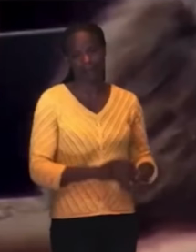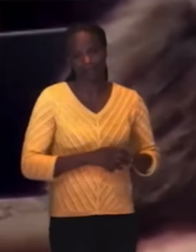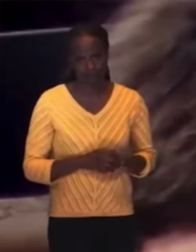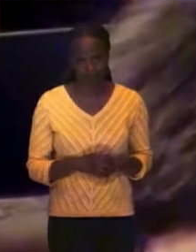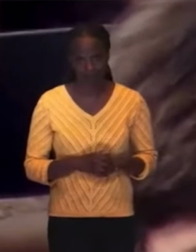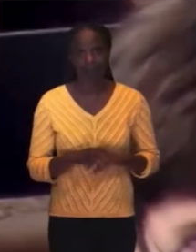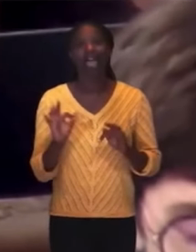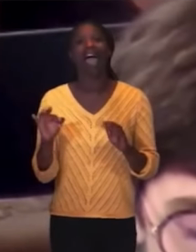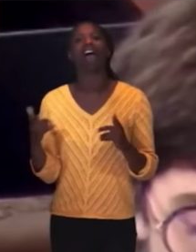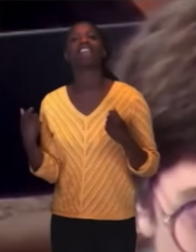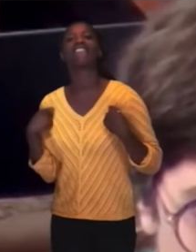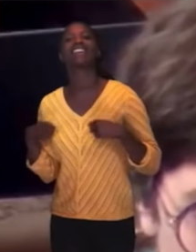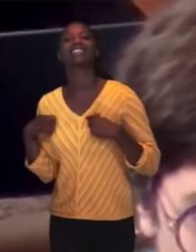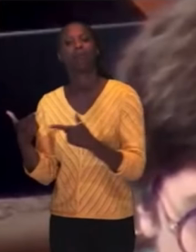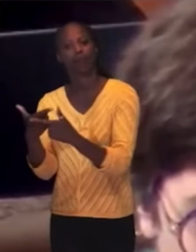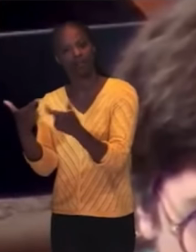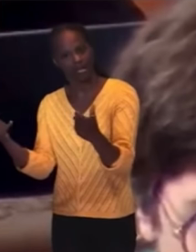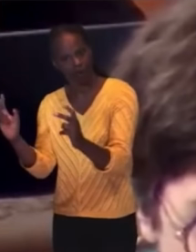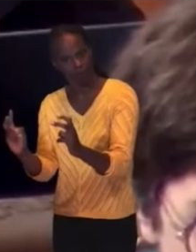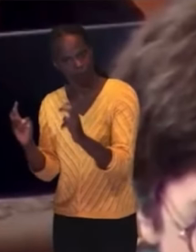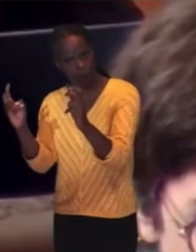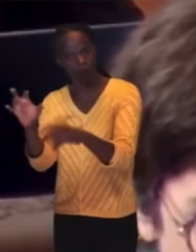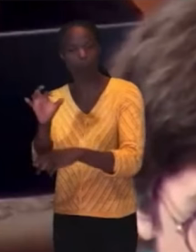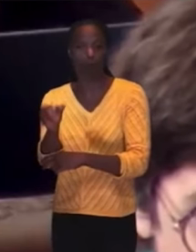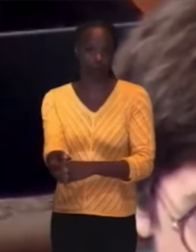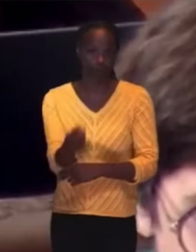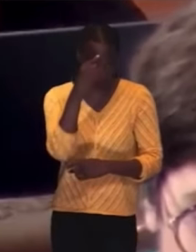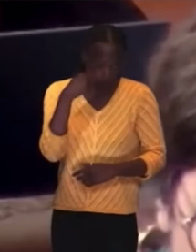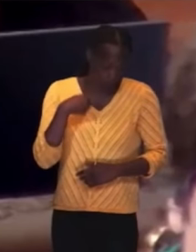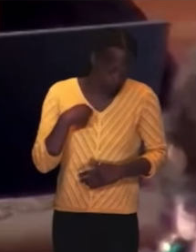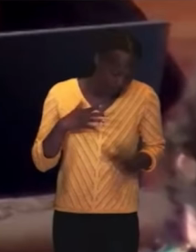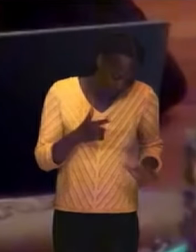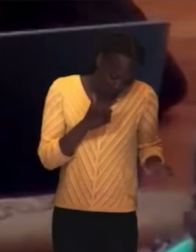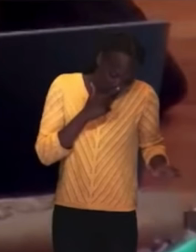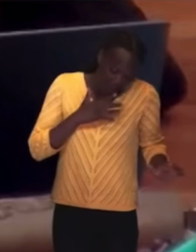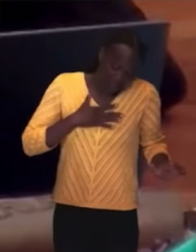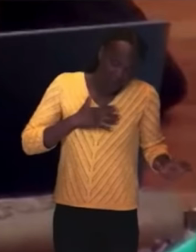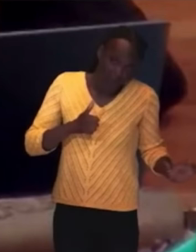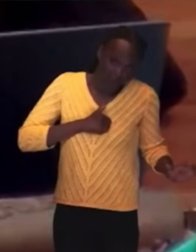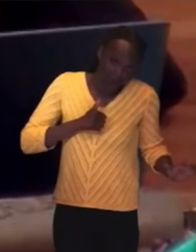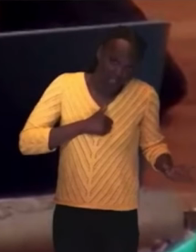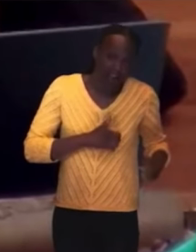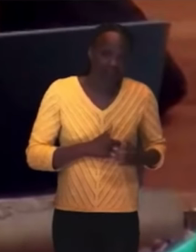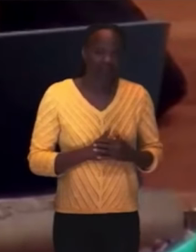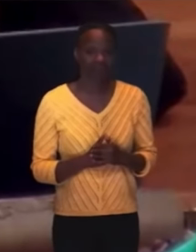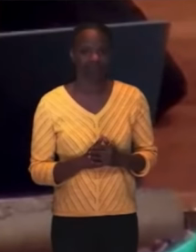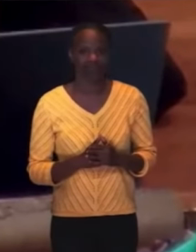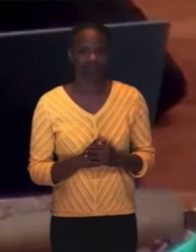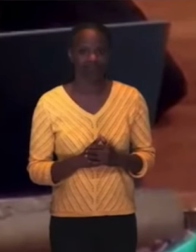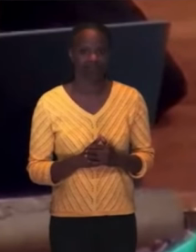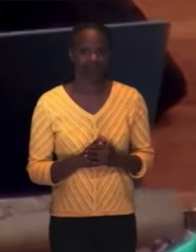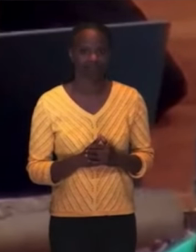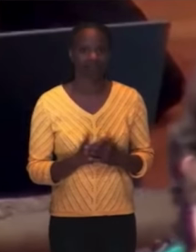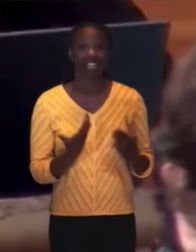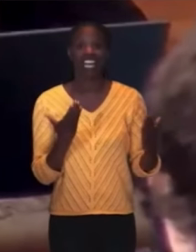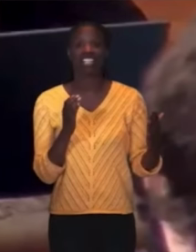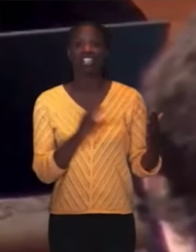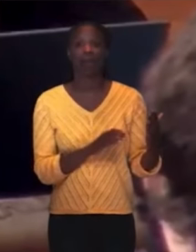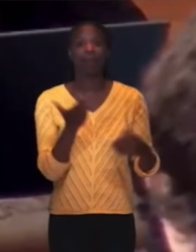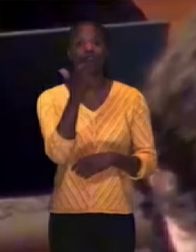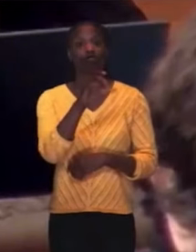appelle les dépenses d'équipement, même si, à mes yeux, et ce n'est qu'une position doctrinaire qui est très personnelle, moi j'exclurais le chapitre